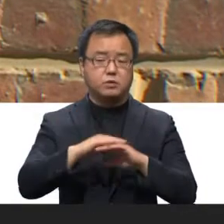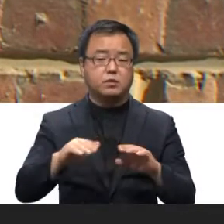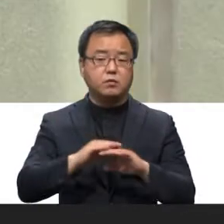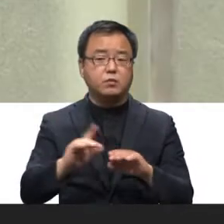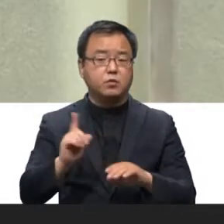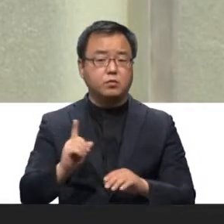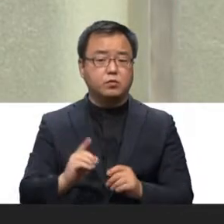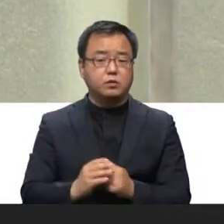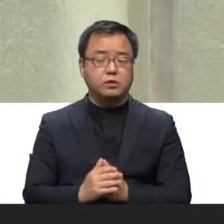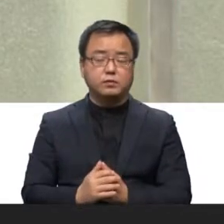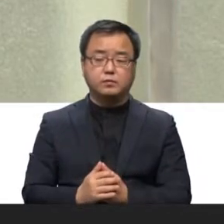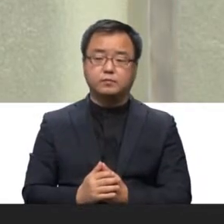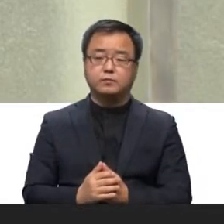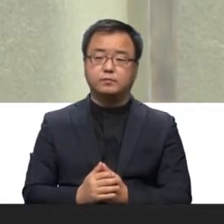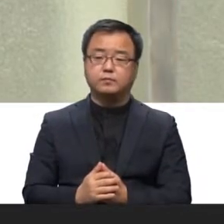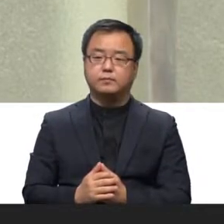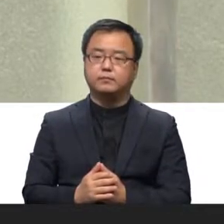여쭤보겠습니다.